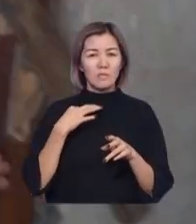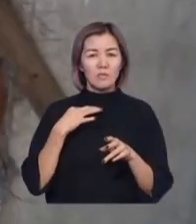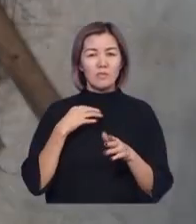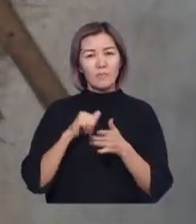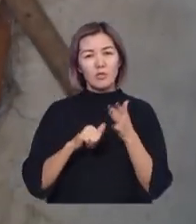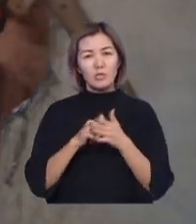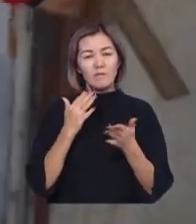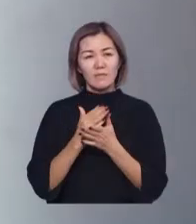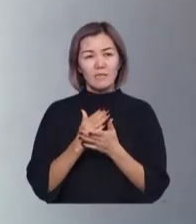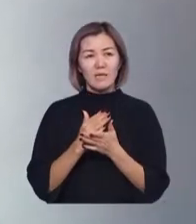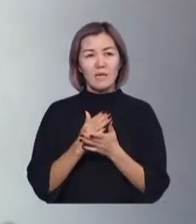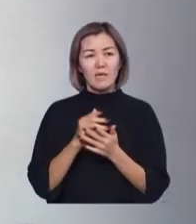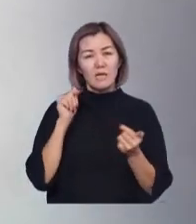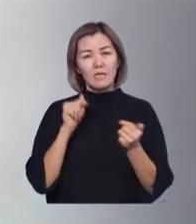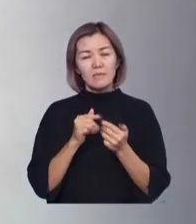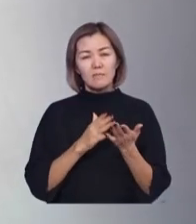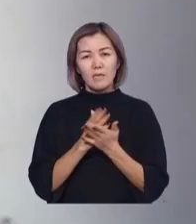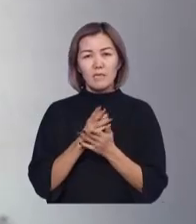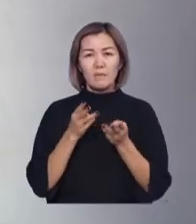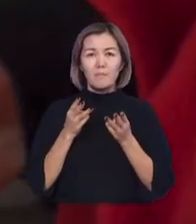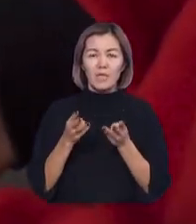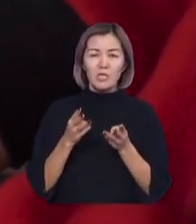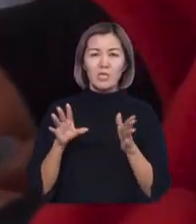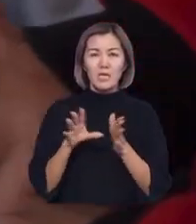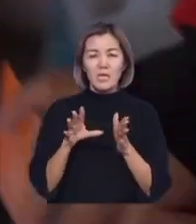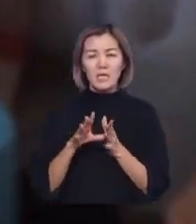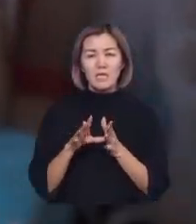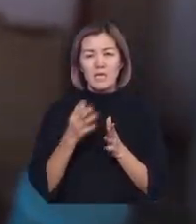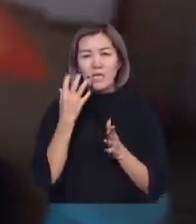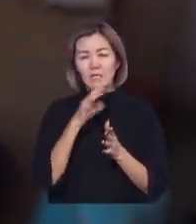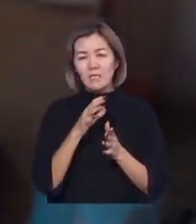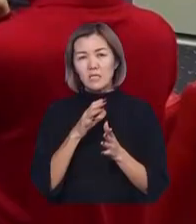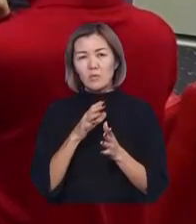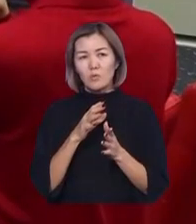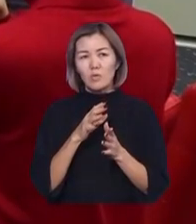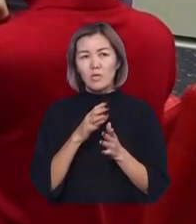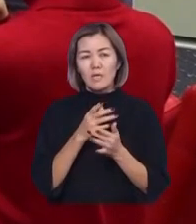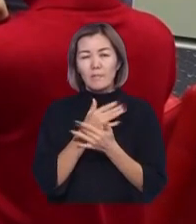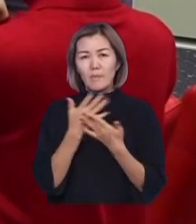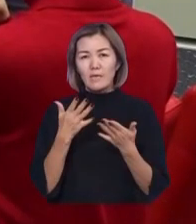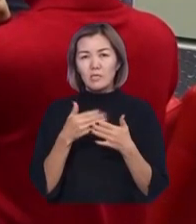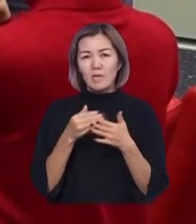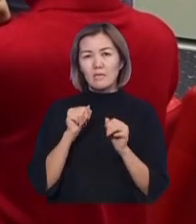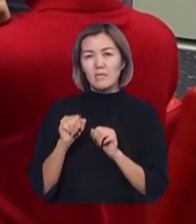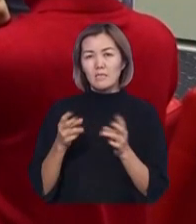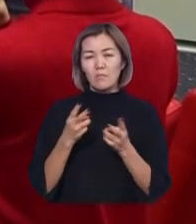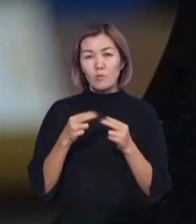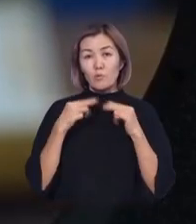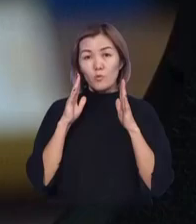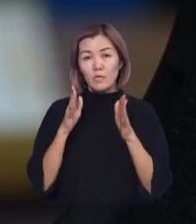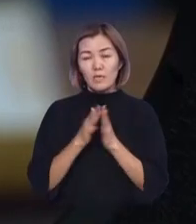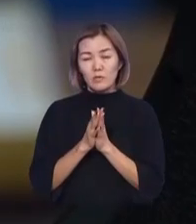Сондықтан өртке қарсы қызмет мамандары тұрғындарды пеш жағу және электрлі қыздыру құралдарын пайдалану кезінде барынша сақ болуды сұрайды.